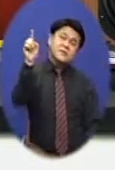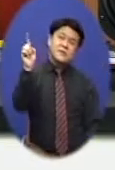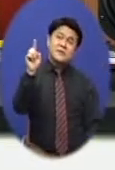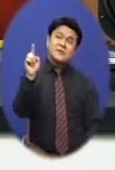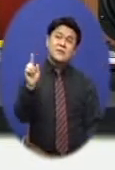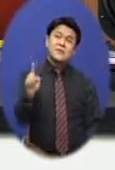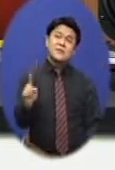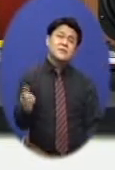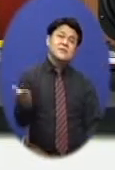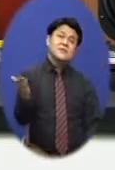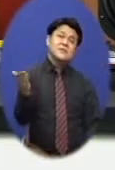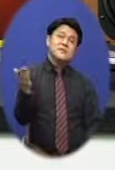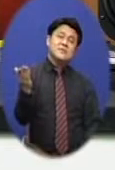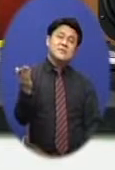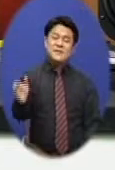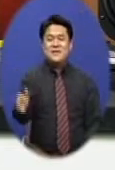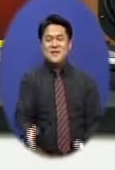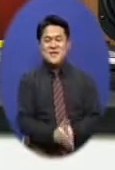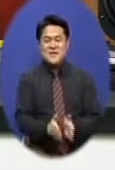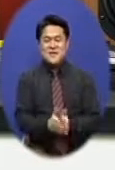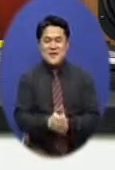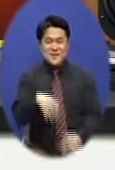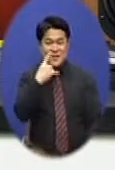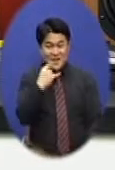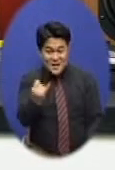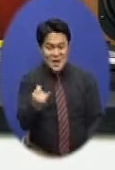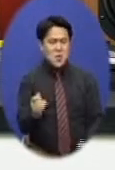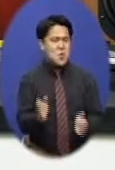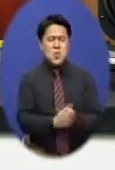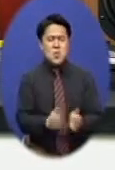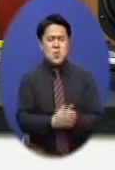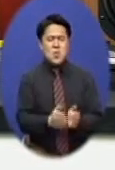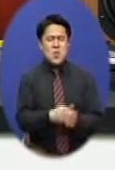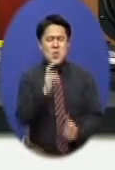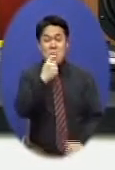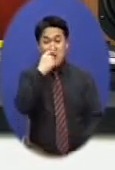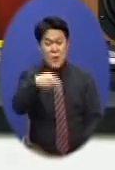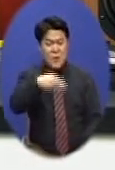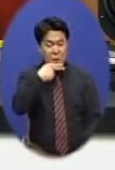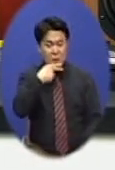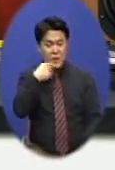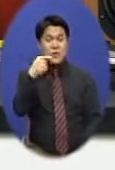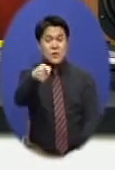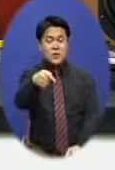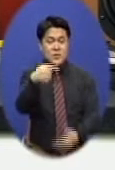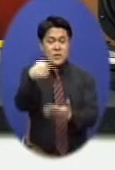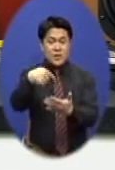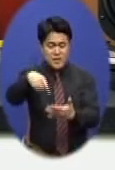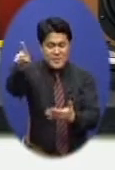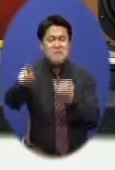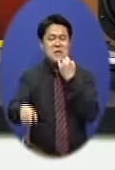행세였나. 와. 아니, 어머니. 어머니. 예. 그 노래 안 배우시고 가르치러 다니셔도 되겠어.